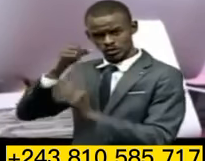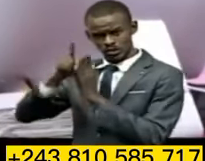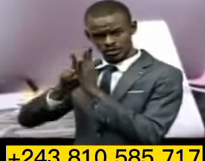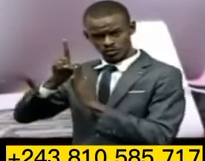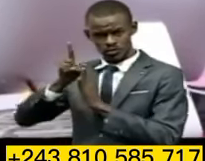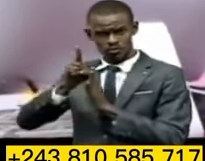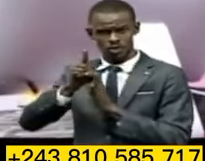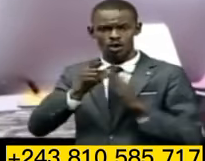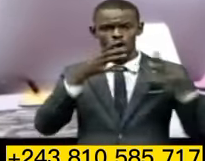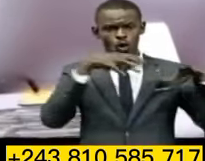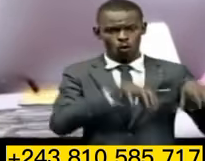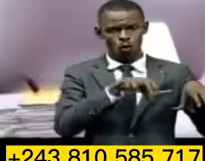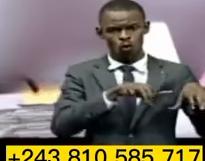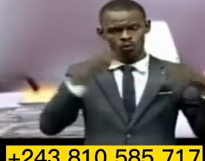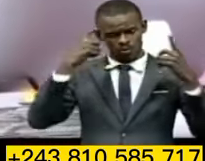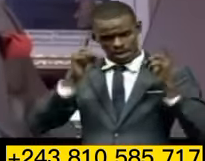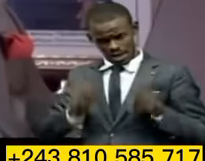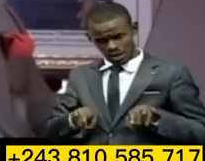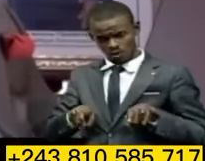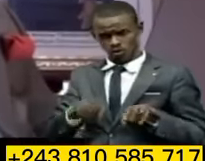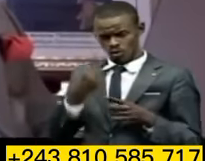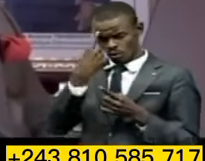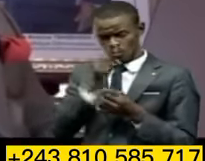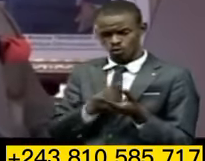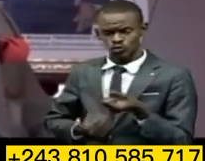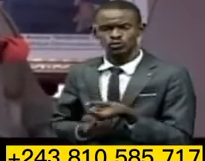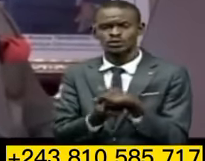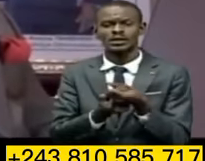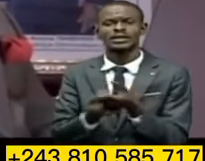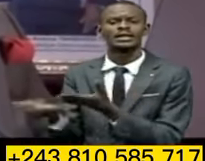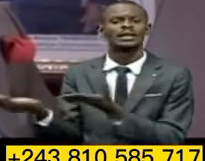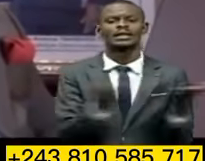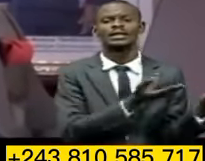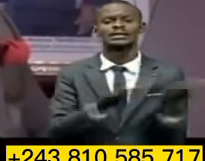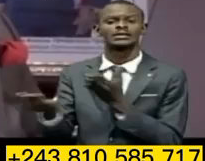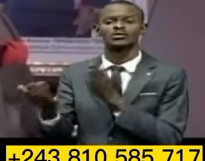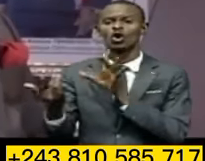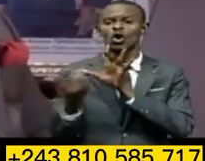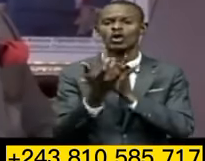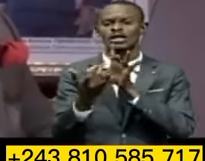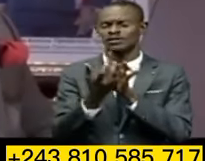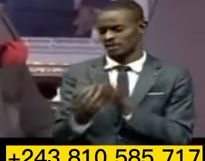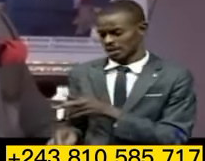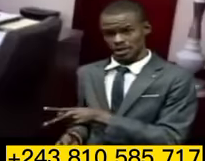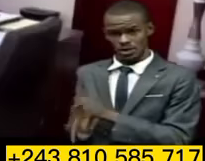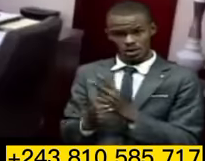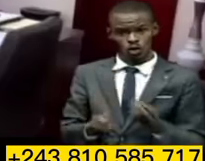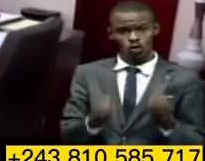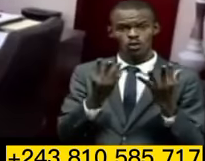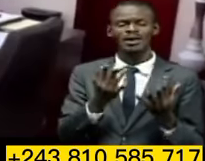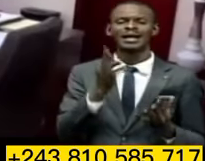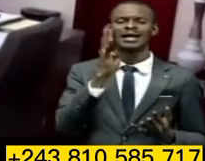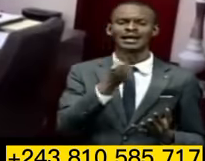Congo au titre du projet d'appui au transport et à la connectivité avec un montant de 427,98 millions